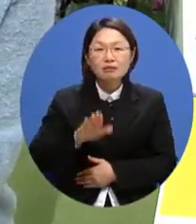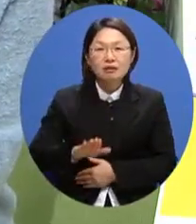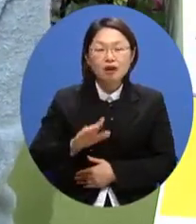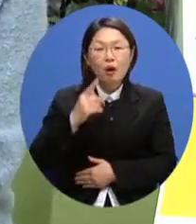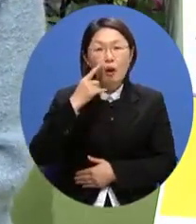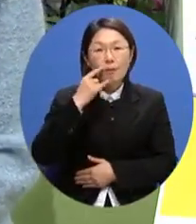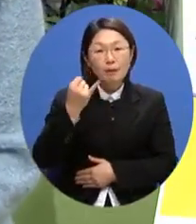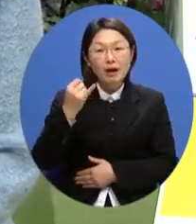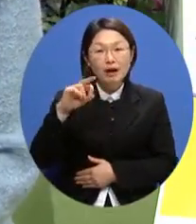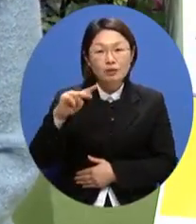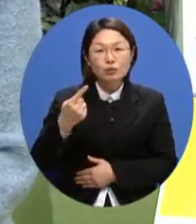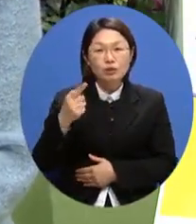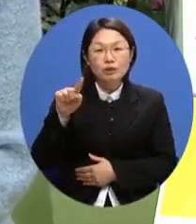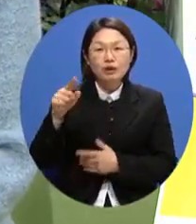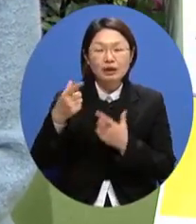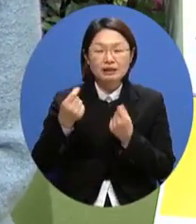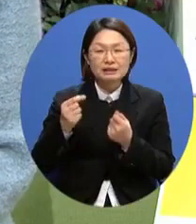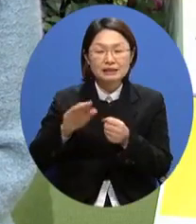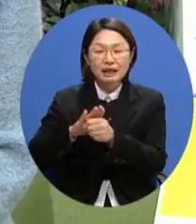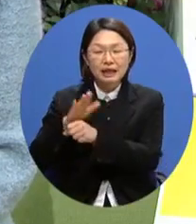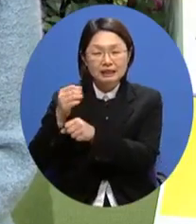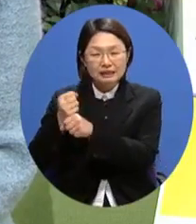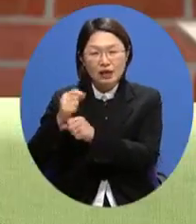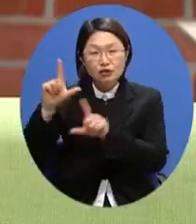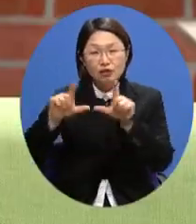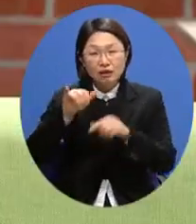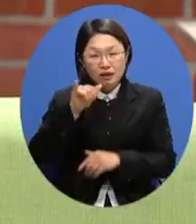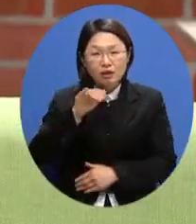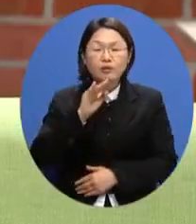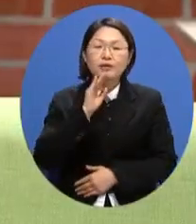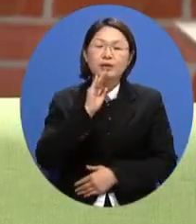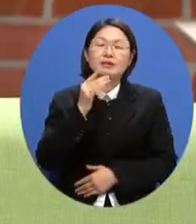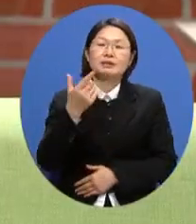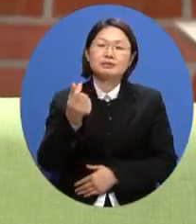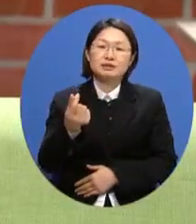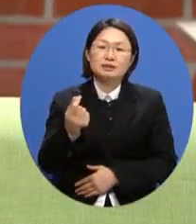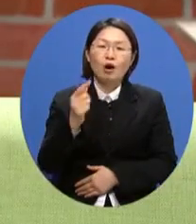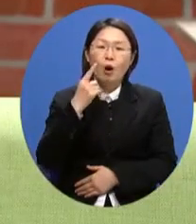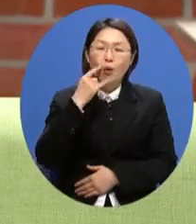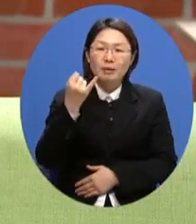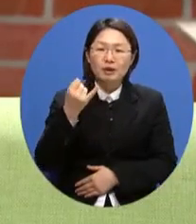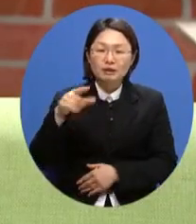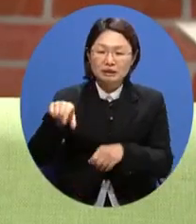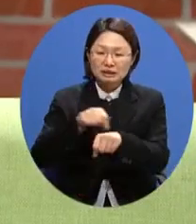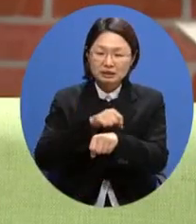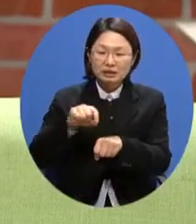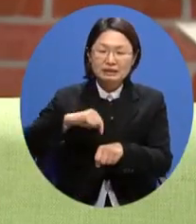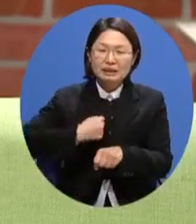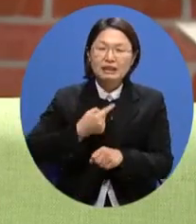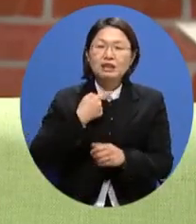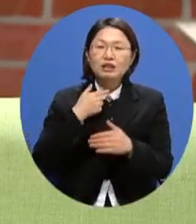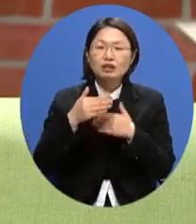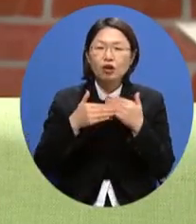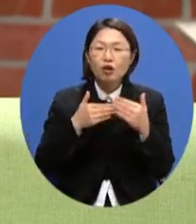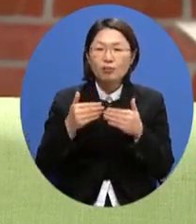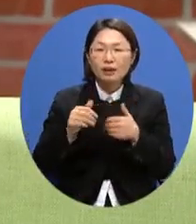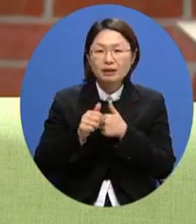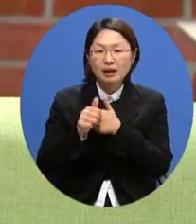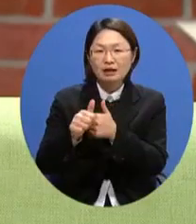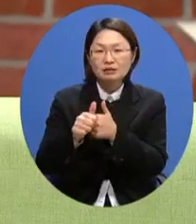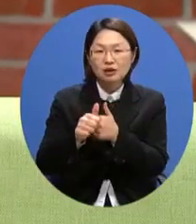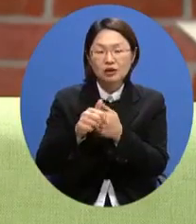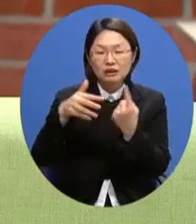그러면 엄마도 이렇게 애착 유형이 있나요? 그렇죠. 엄마들도 이제 어떤 특정한 자신의 경험에 따라서 1차